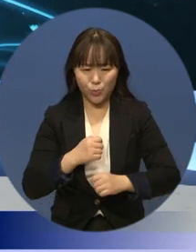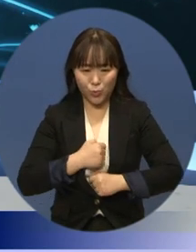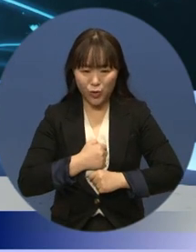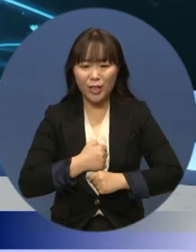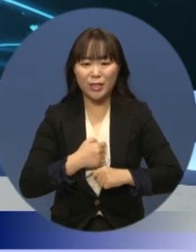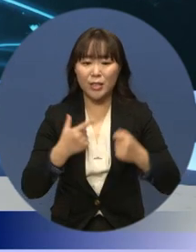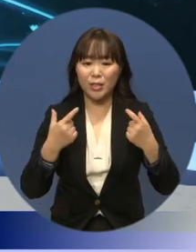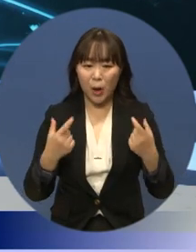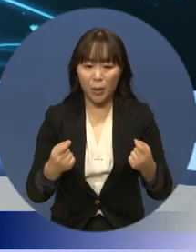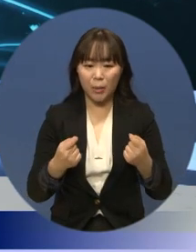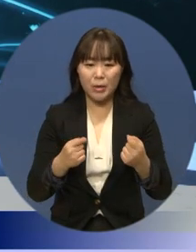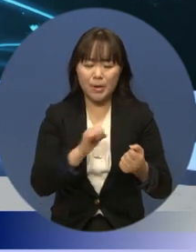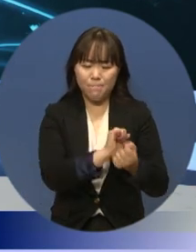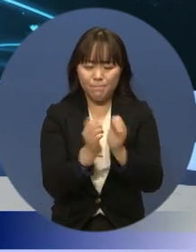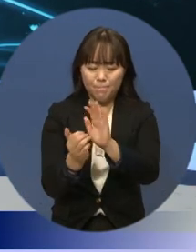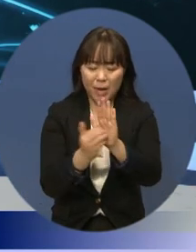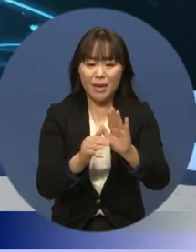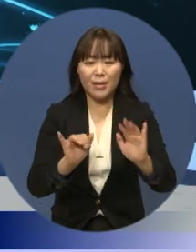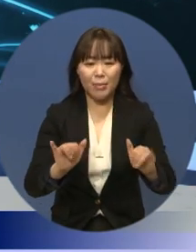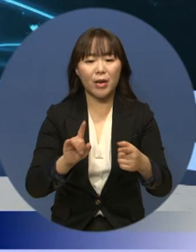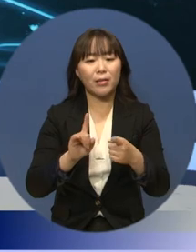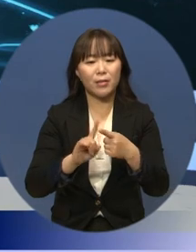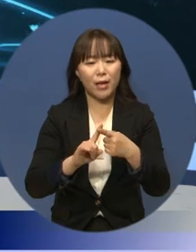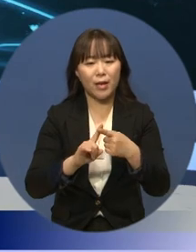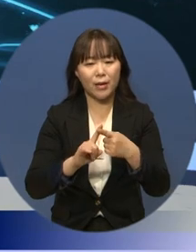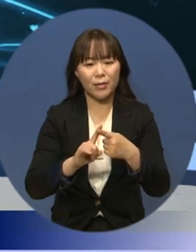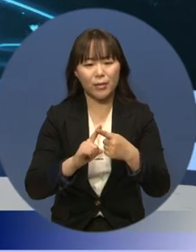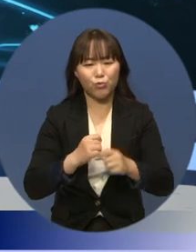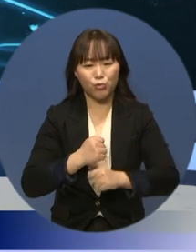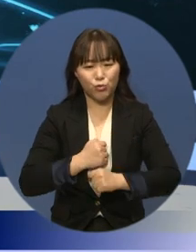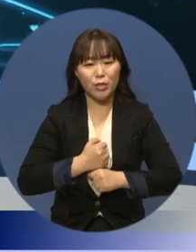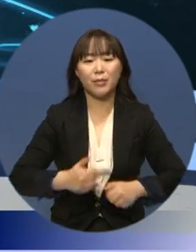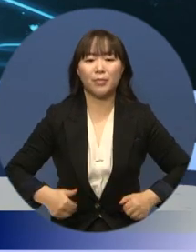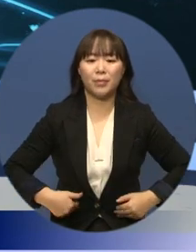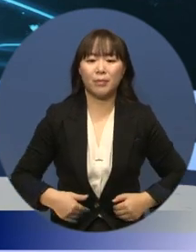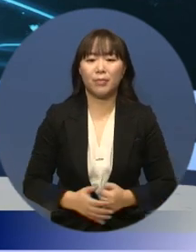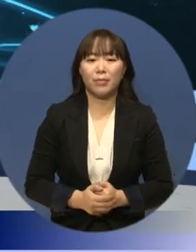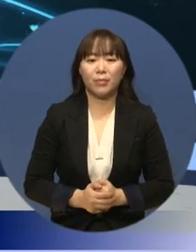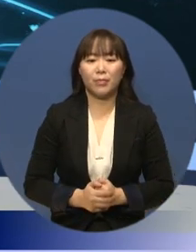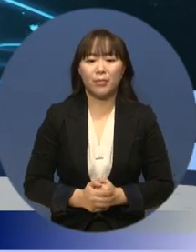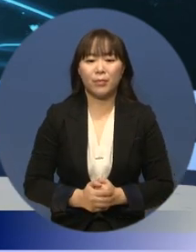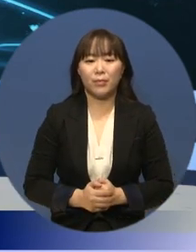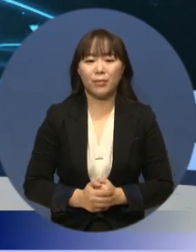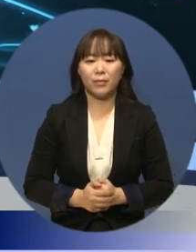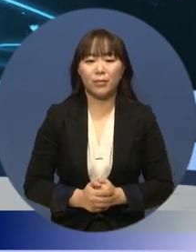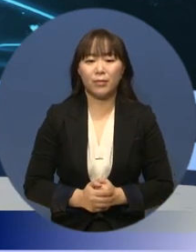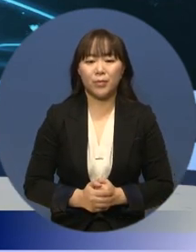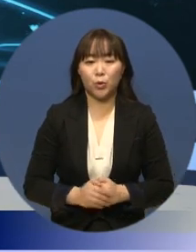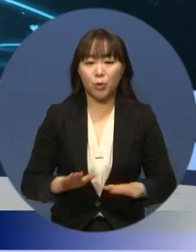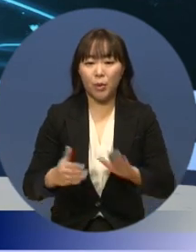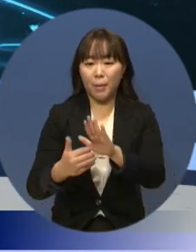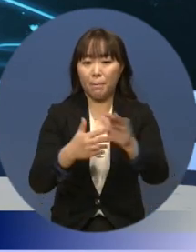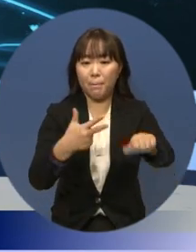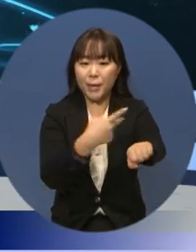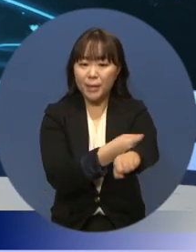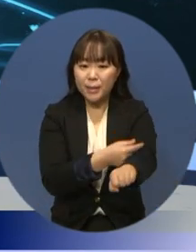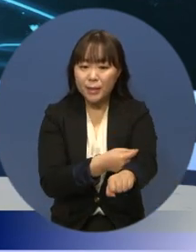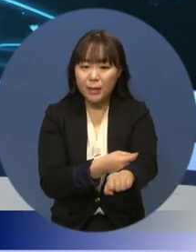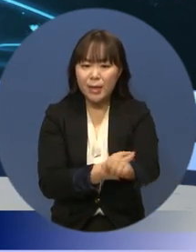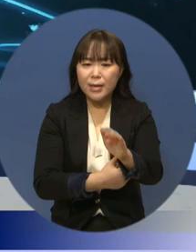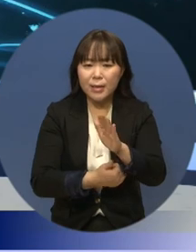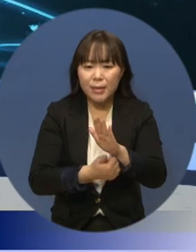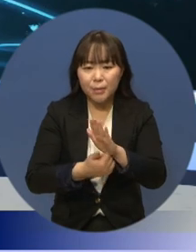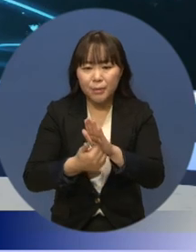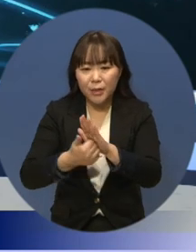만큼 계속해서 방역과 예방에 대한 긴장의 끈을 놓아서는 안 되겠습니다. 이번 백신 접종이 희망의 씨앗이